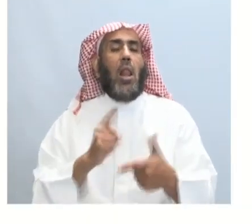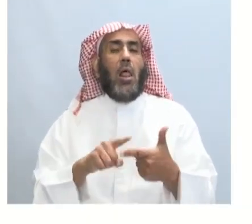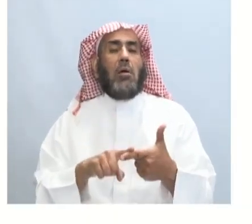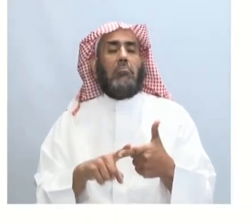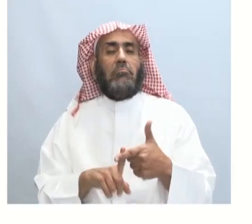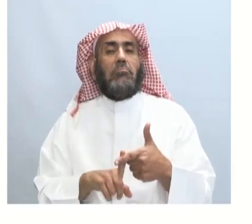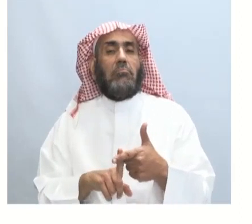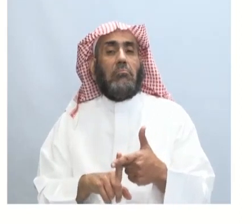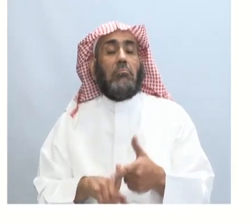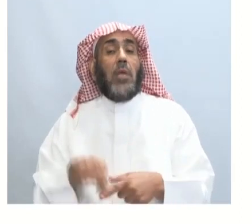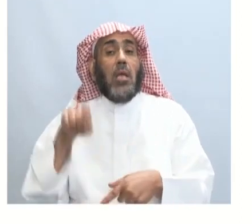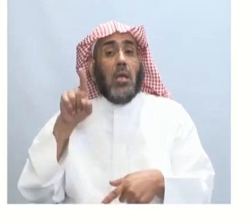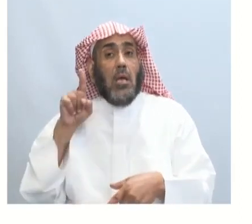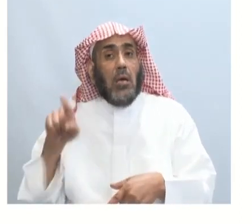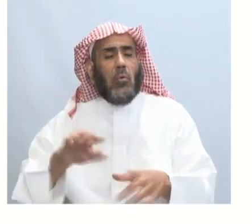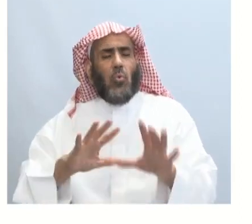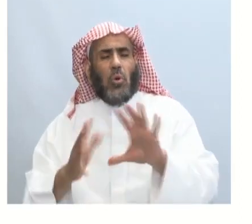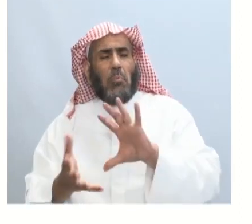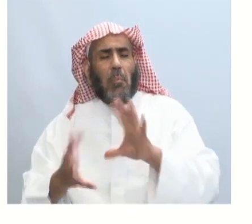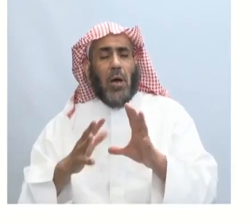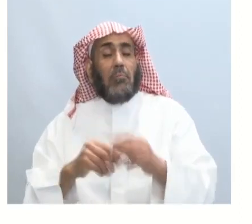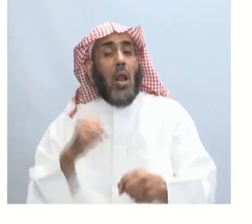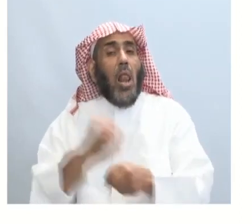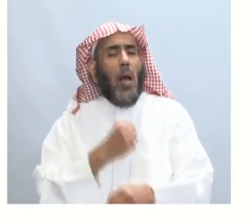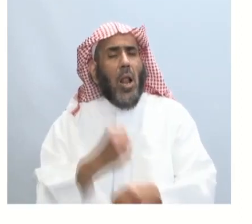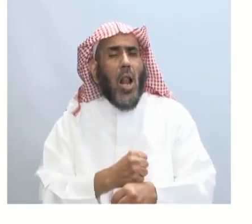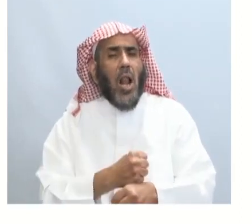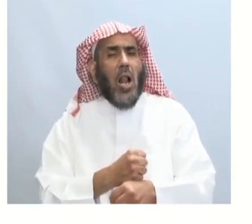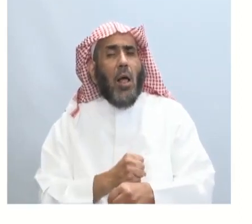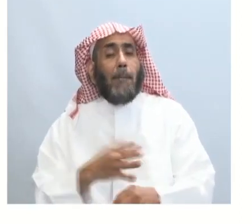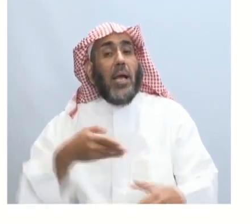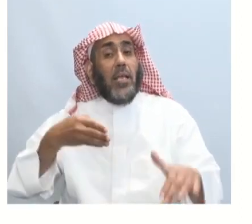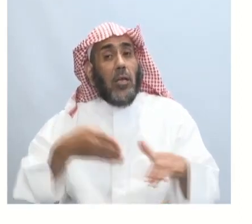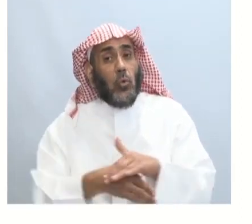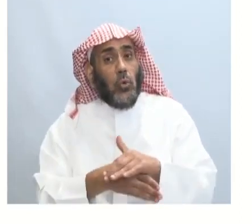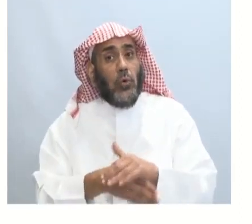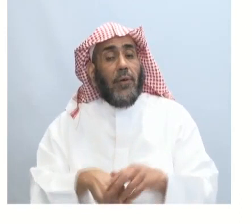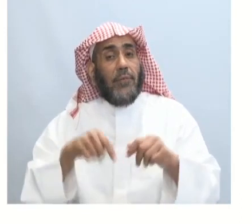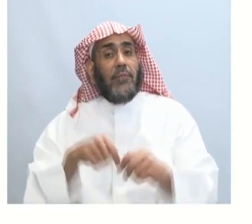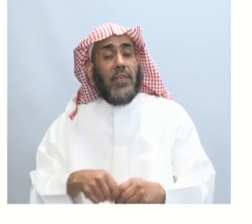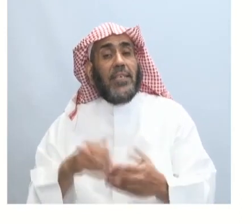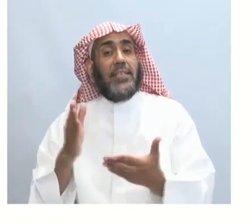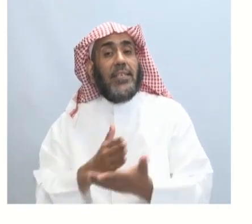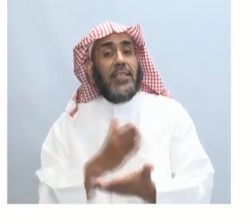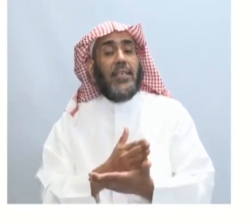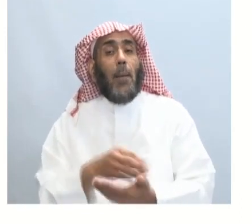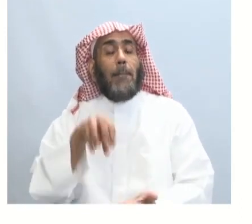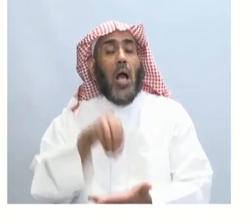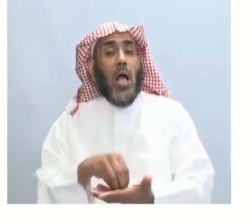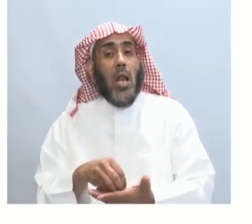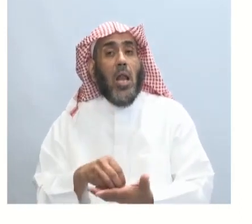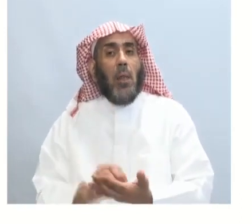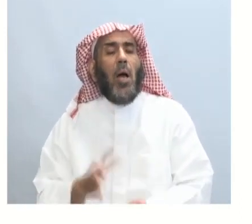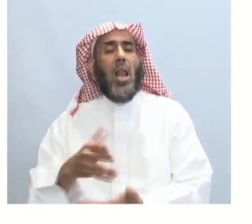عمل هذا ربما ذكرنا العمل هو ما يدخل في جانب محل الحق